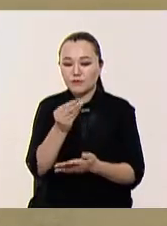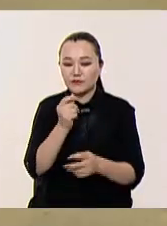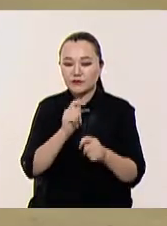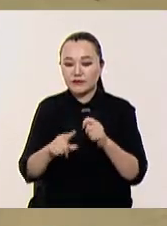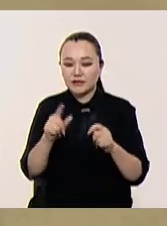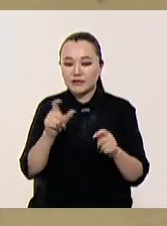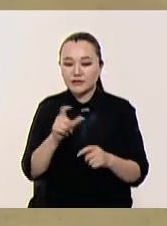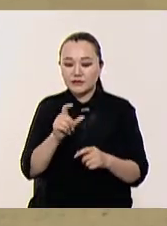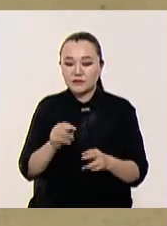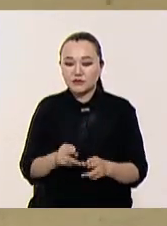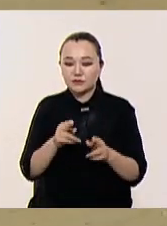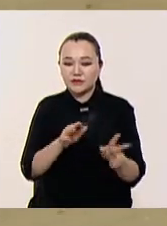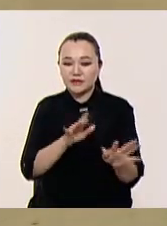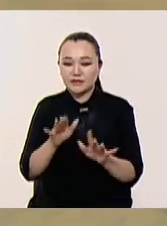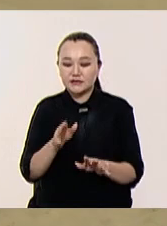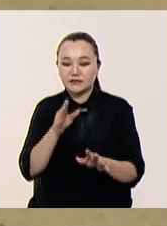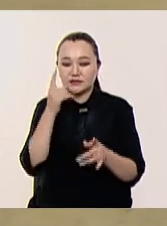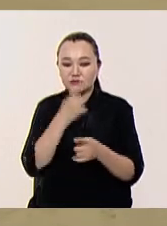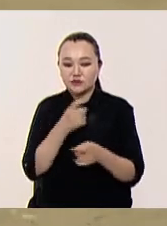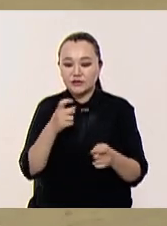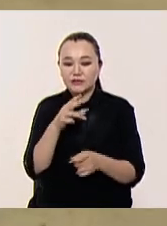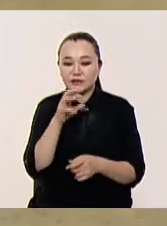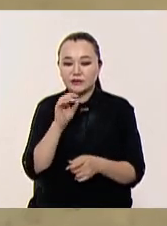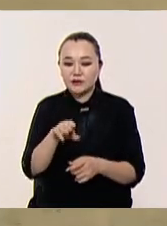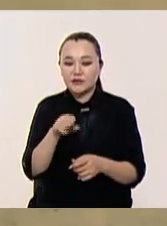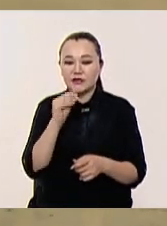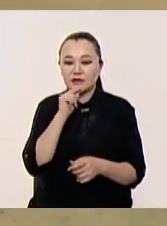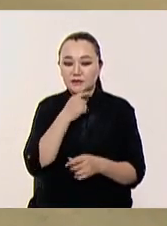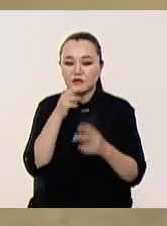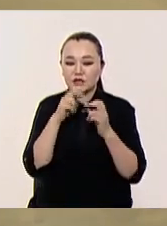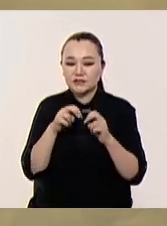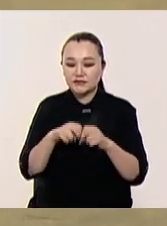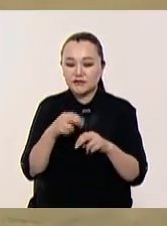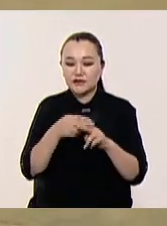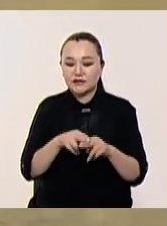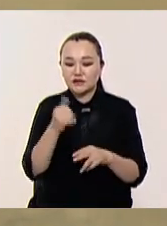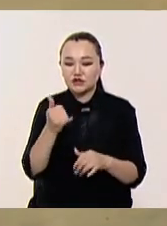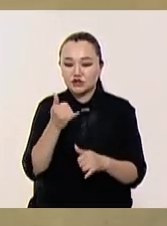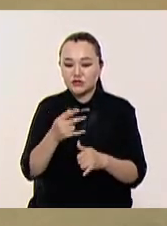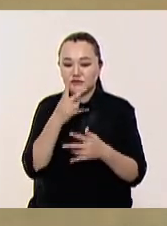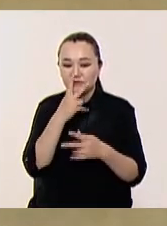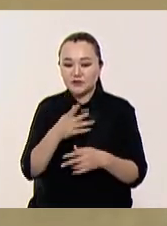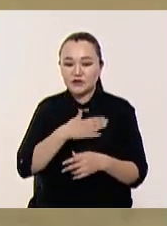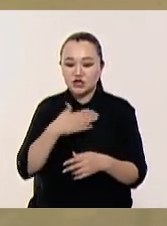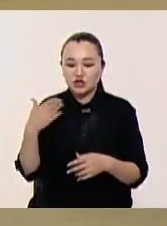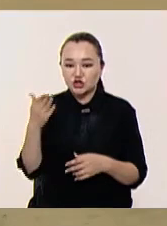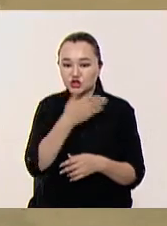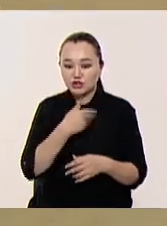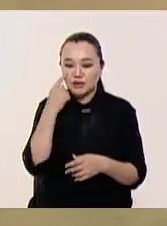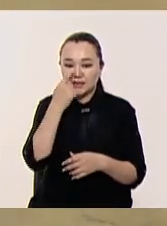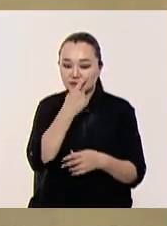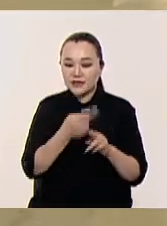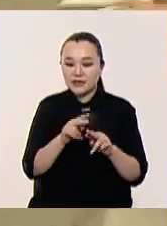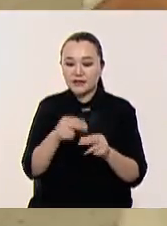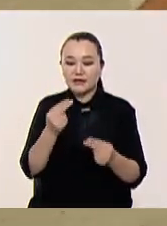финансирование экстремистской и преступной деятельности, сообщают в департаменте экономических расследований. И вот прямо сейчас на наших глазах эти